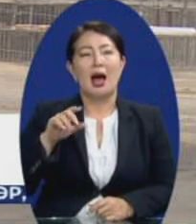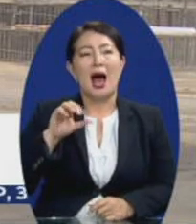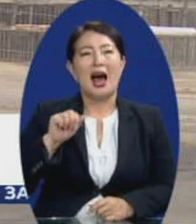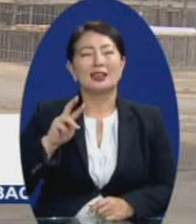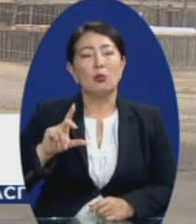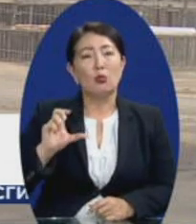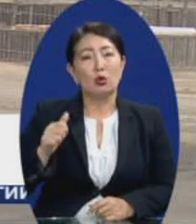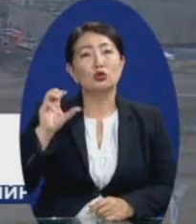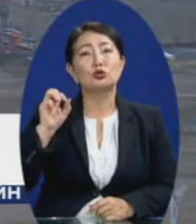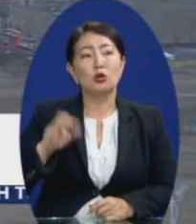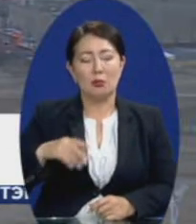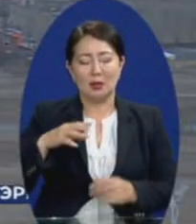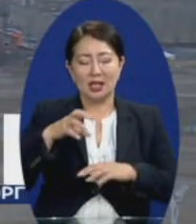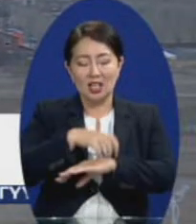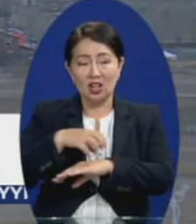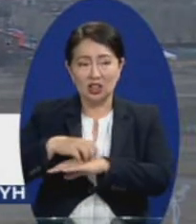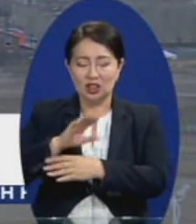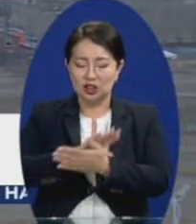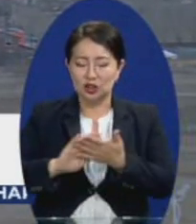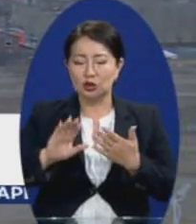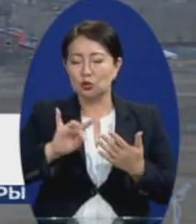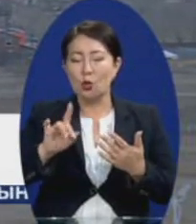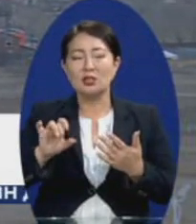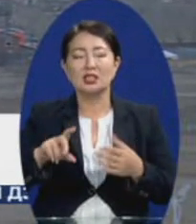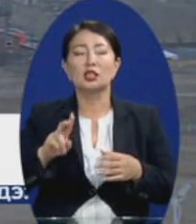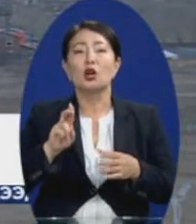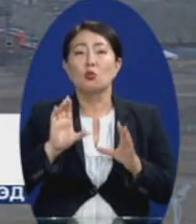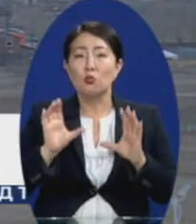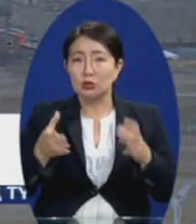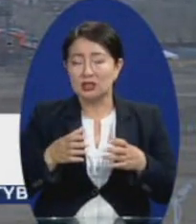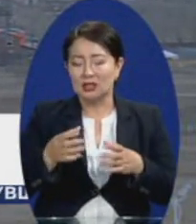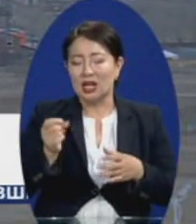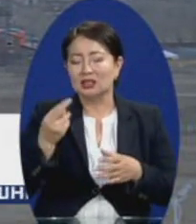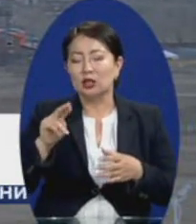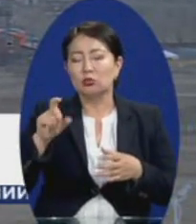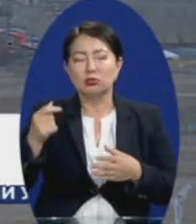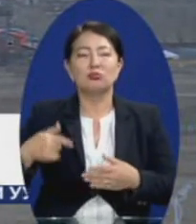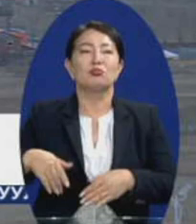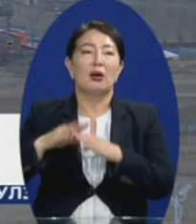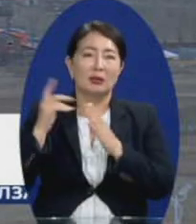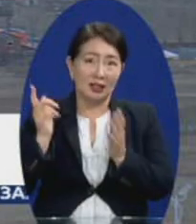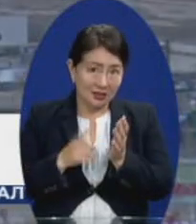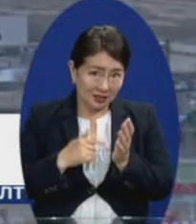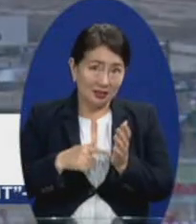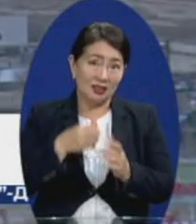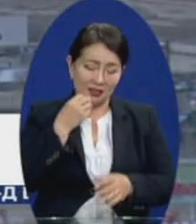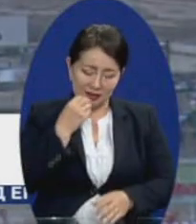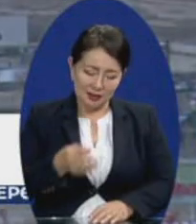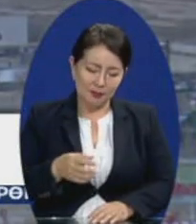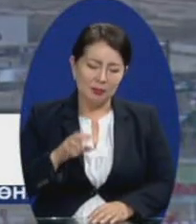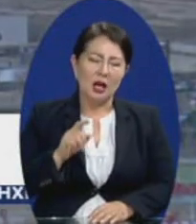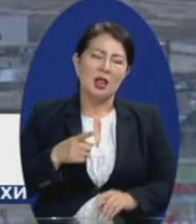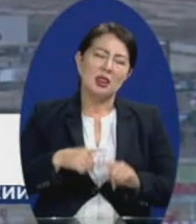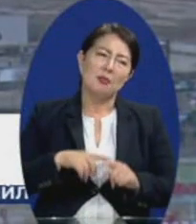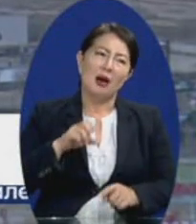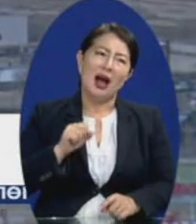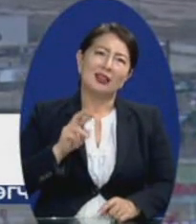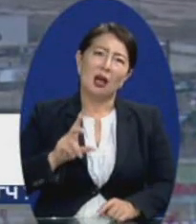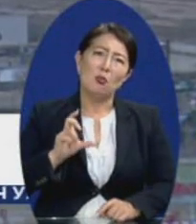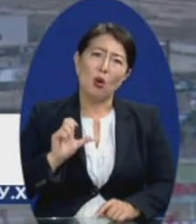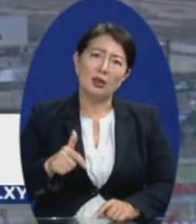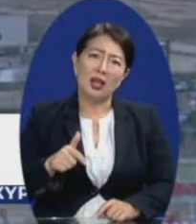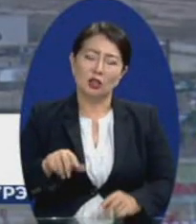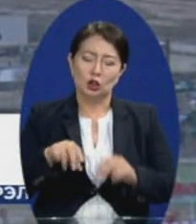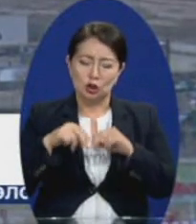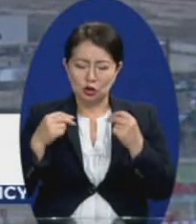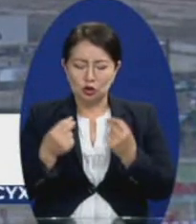гэр хорооллын шин суурьшлийн бүсэд дэд бүтэц бүрдүүлэх шаардлагатай гэдгийг сануулж байна. За мөн Алтан Бүлэг чөлөөт бүсэд аж